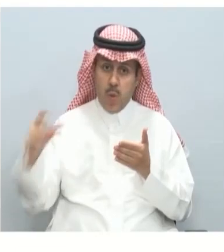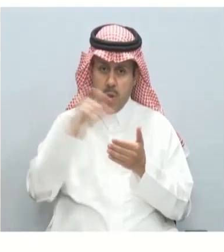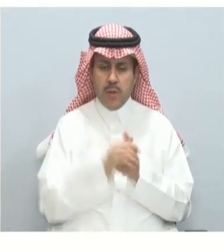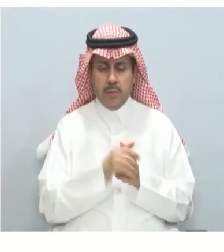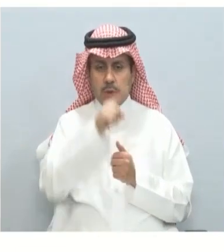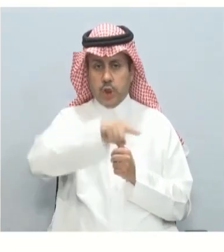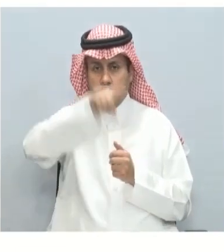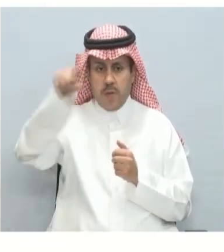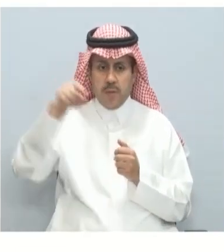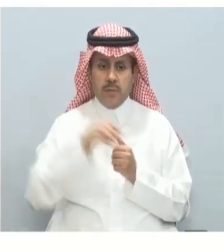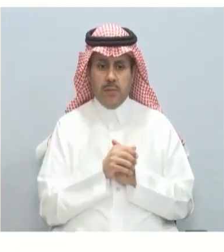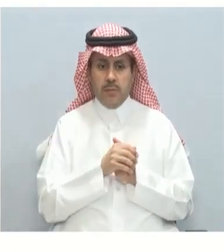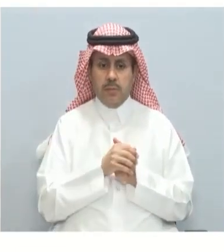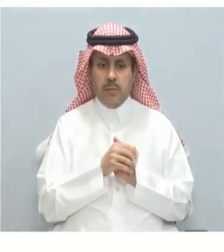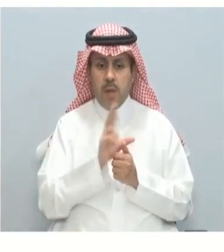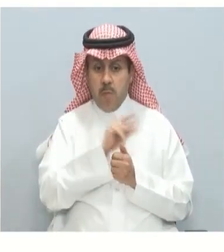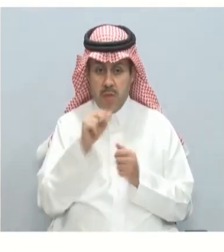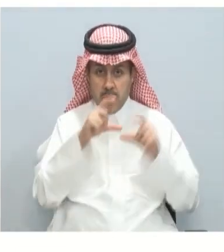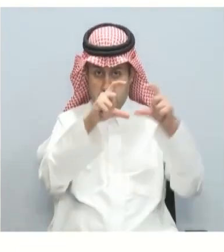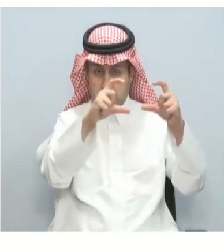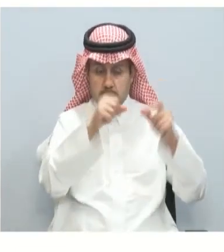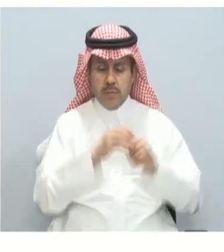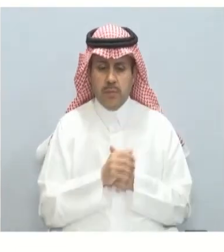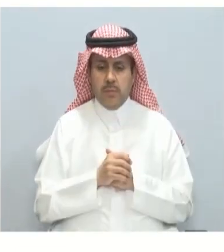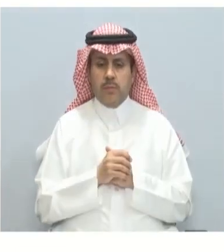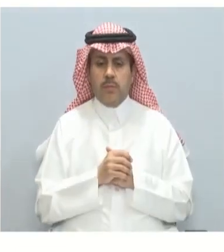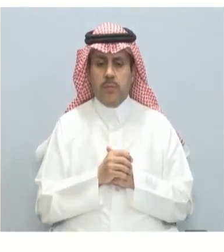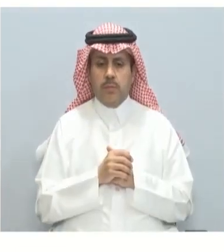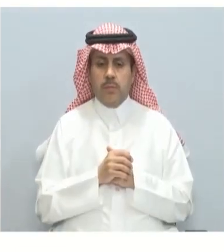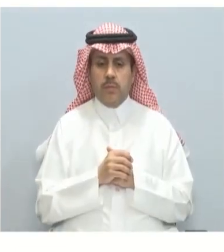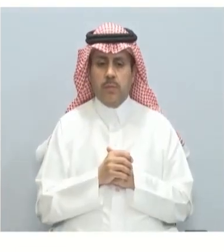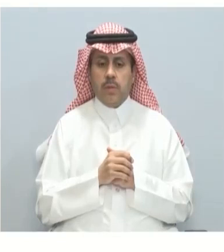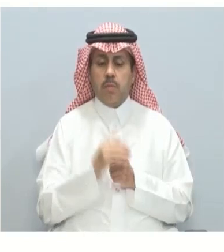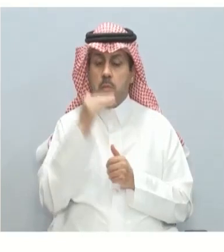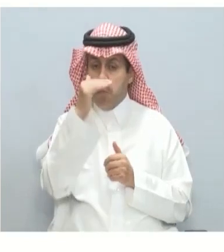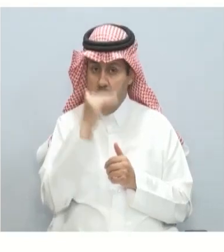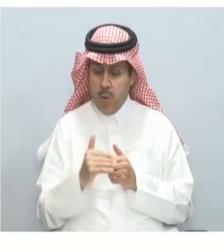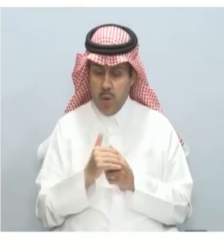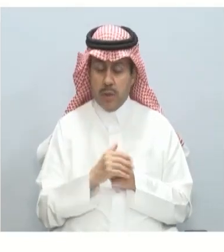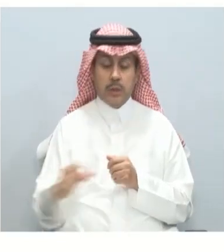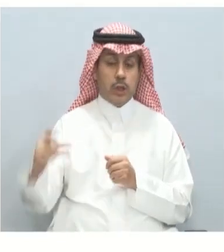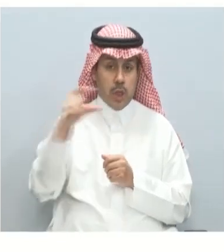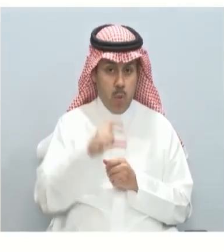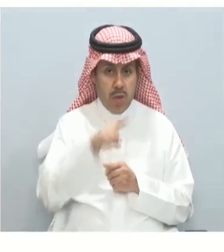مثل هذه الداله نسميها داله جذر تربيعي نوع من انواع الدوال